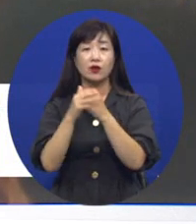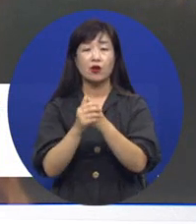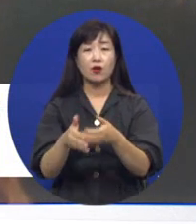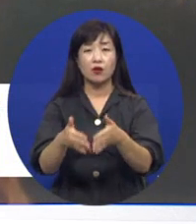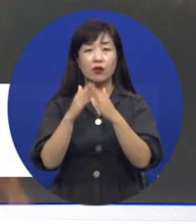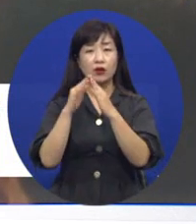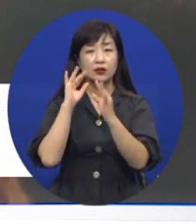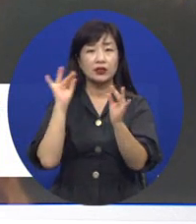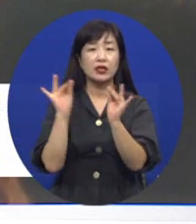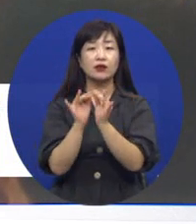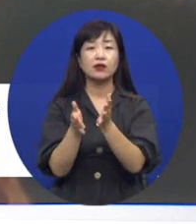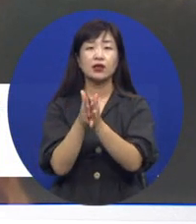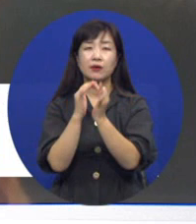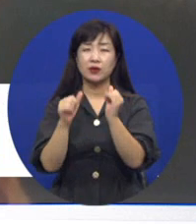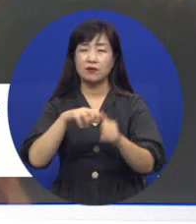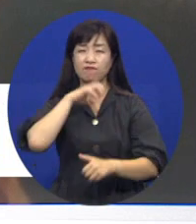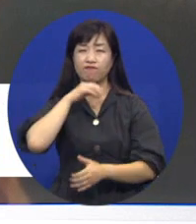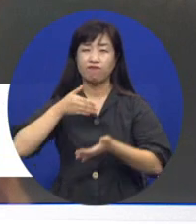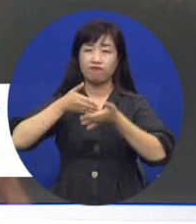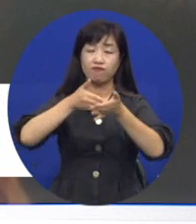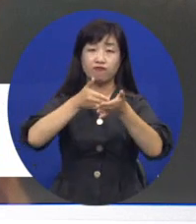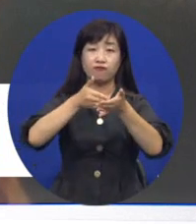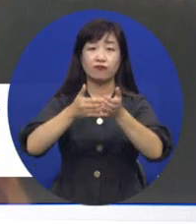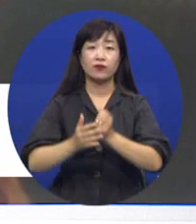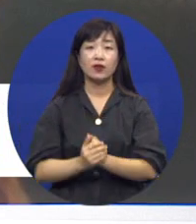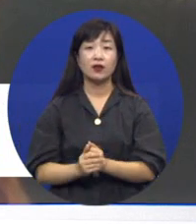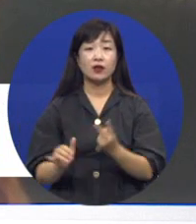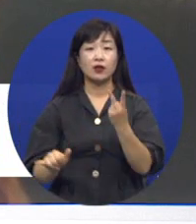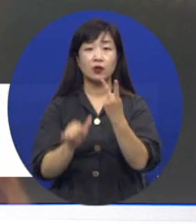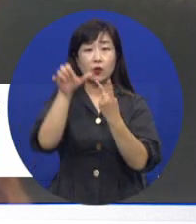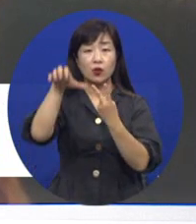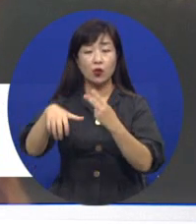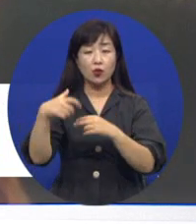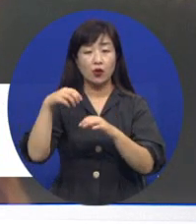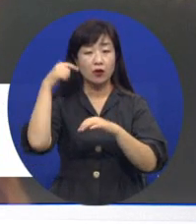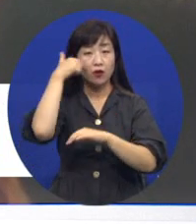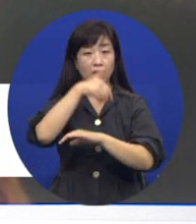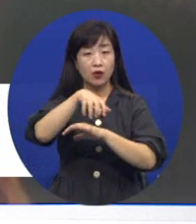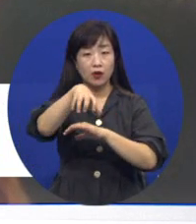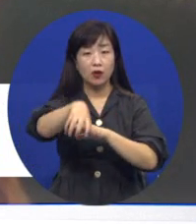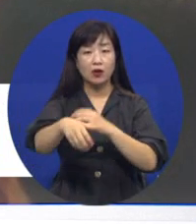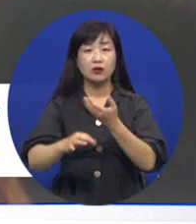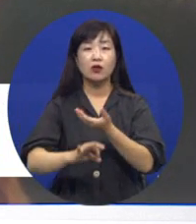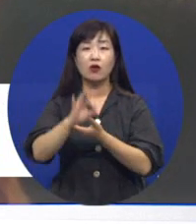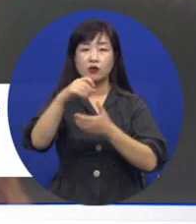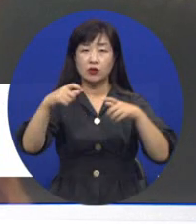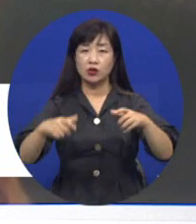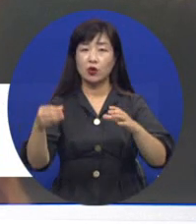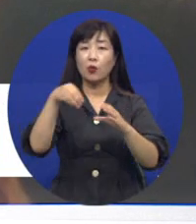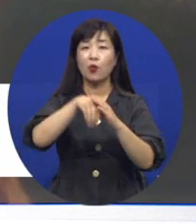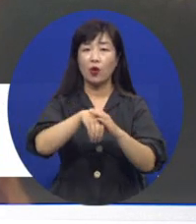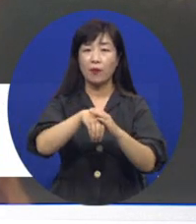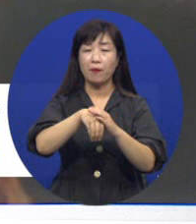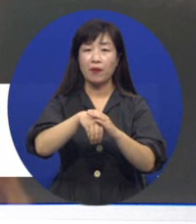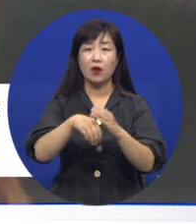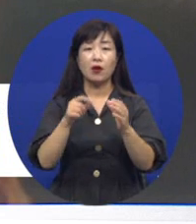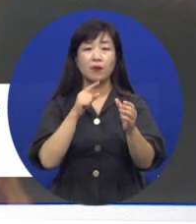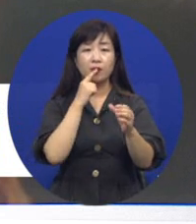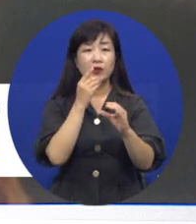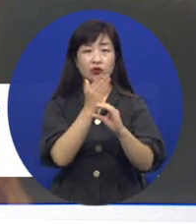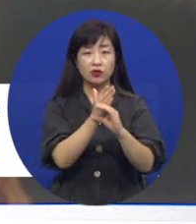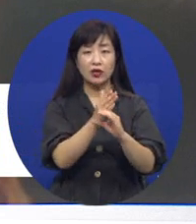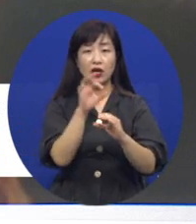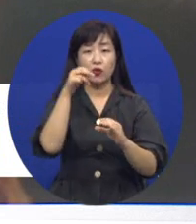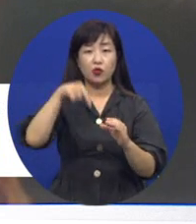건설에 찬성하는 주민들이 반발을 하고 있는데요. 제2공항 예정지인 성산읍이 지역구에 포함된 더불어민주당